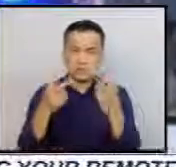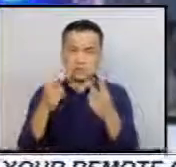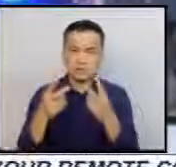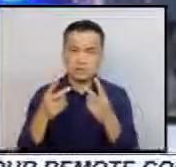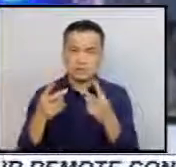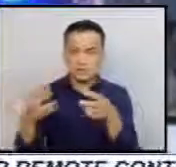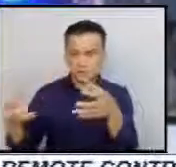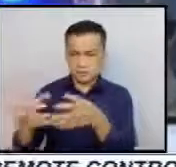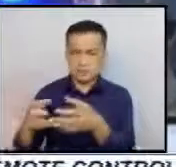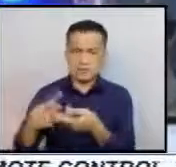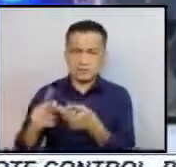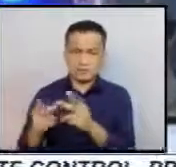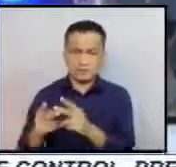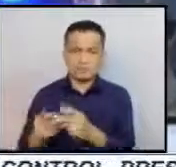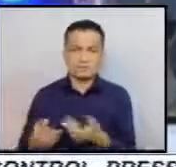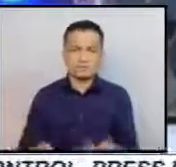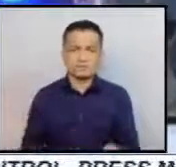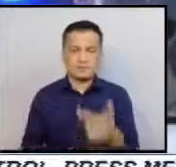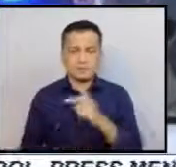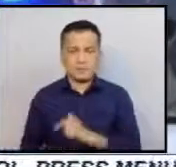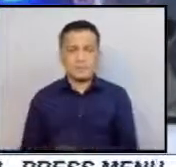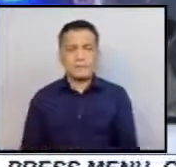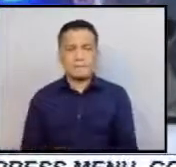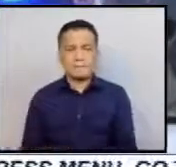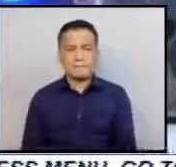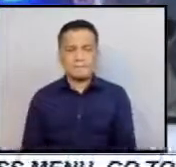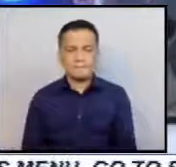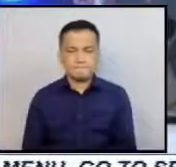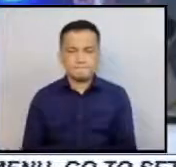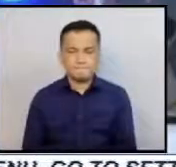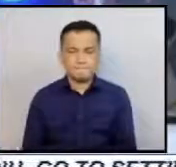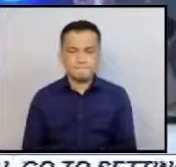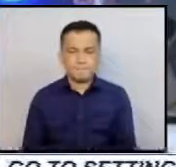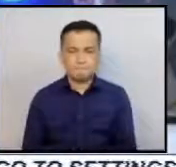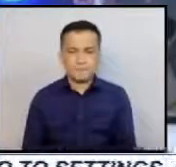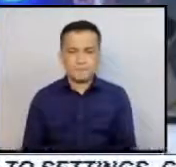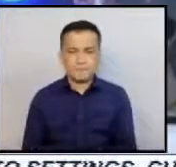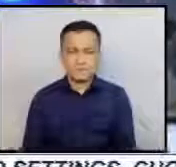Eunisa Monte, para sa Morning Show ng Bayan, Rise and Shine Pilipinas.